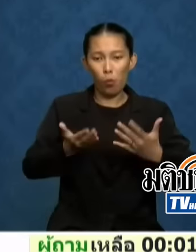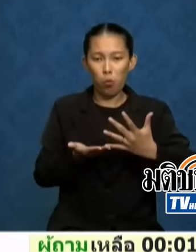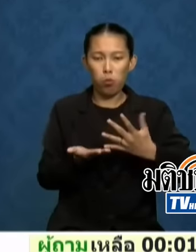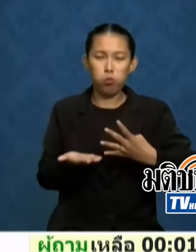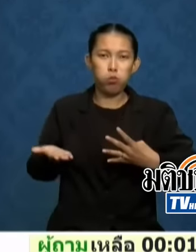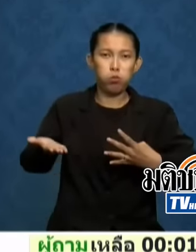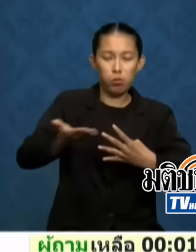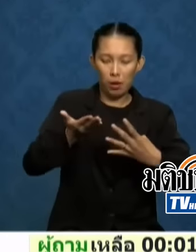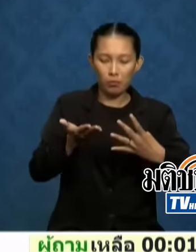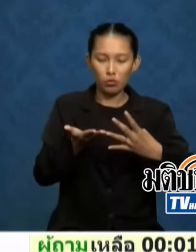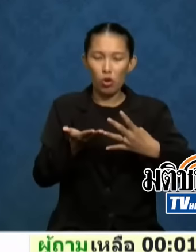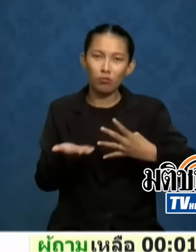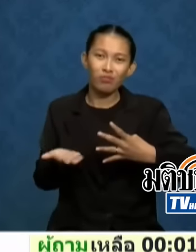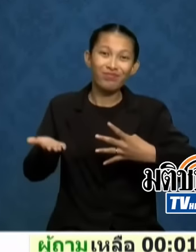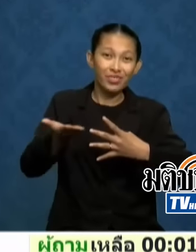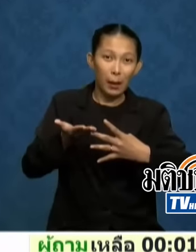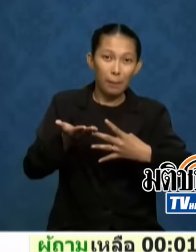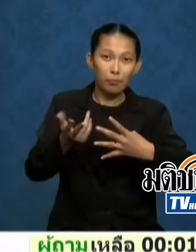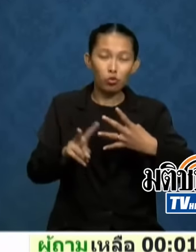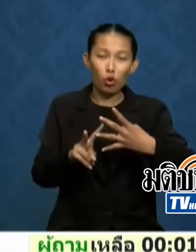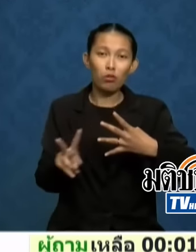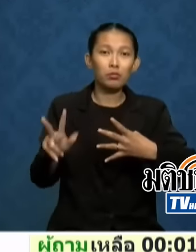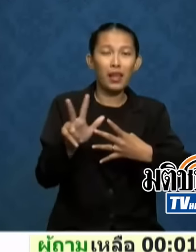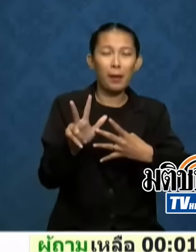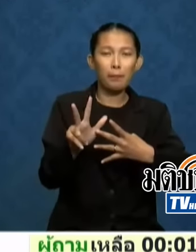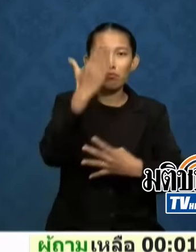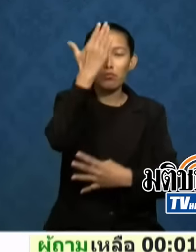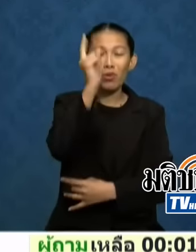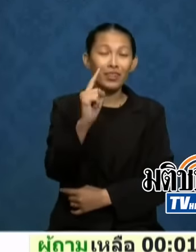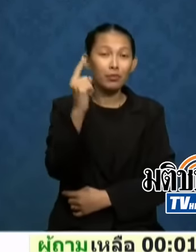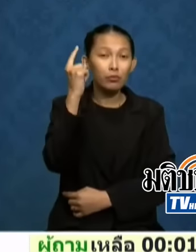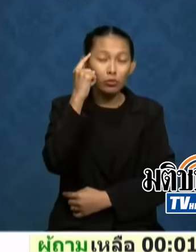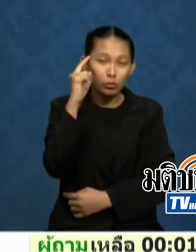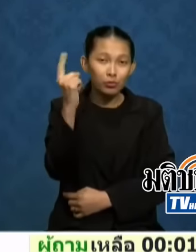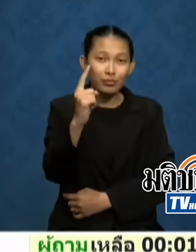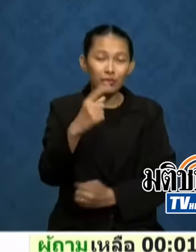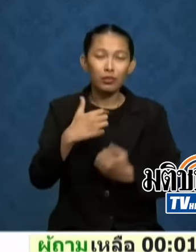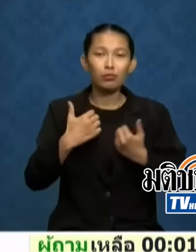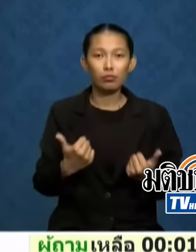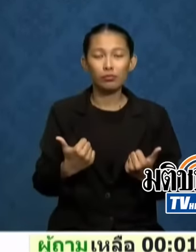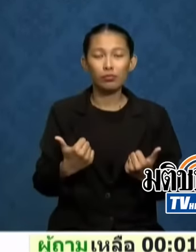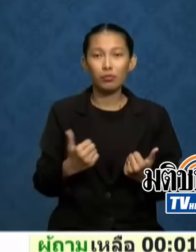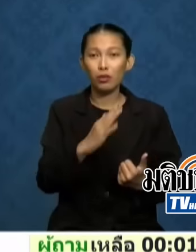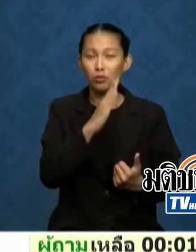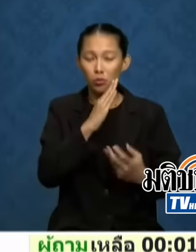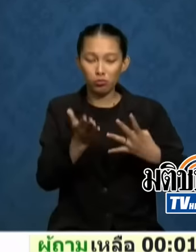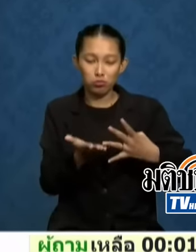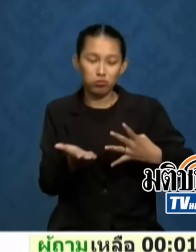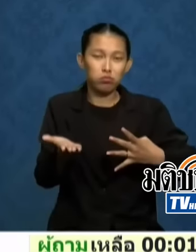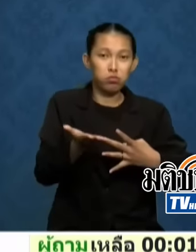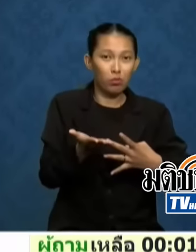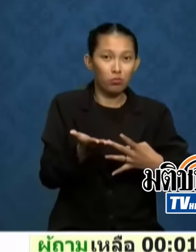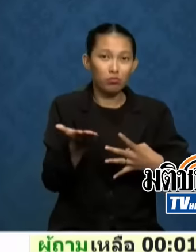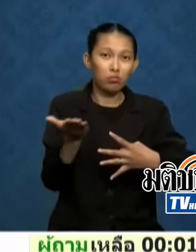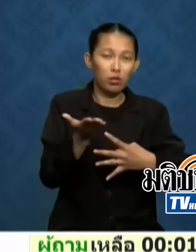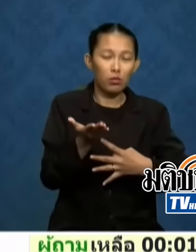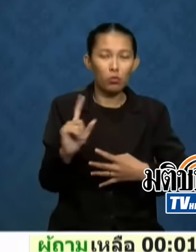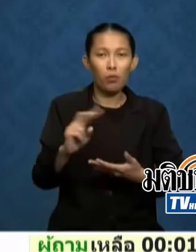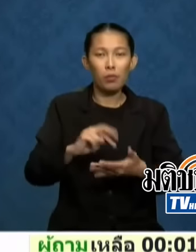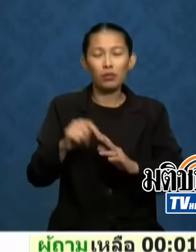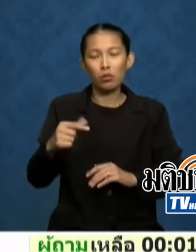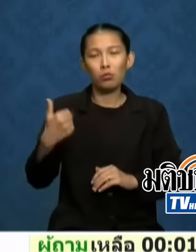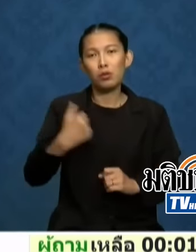จากระดับ2เป็นระดับ3เพราะผมทราบดีครับว่าปัจจุบันเนี่ยการที่จะยกระดับได้เนี่ยเราต้องมีกร